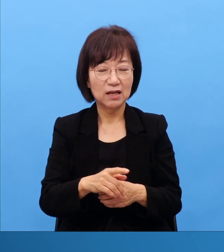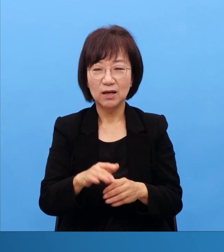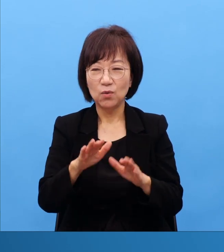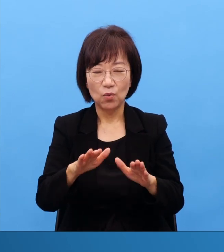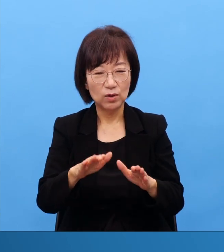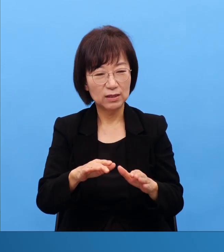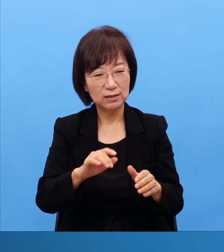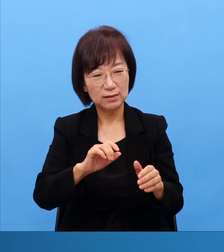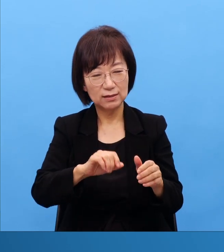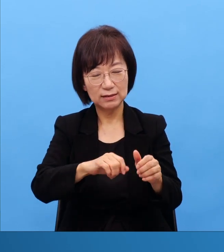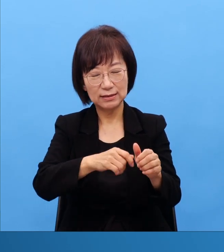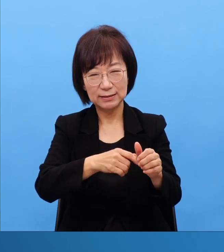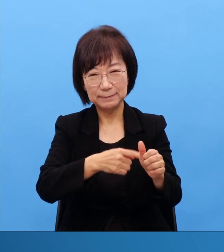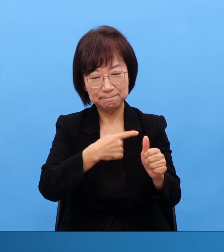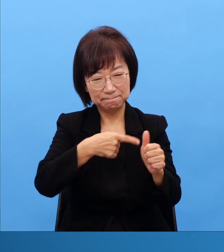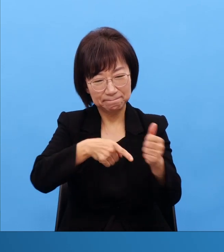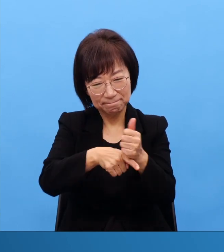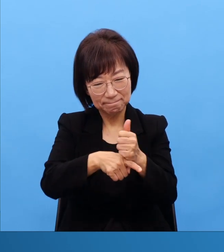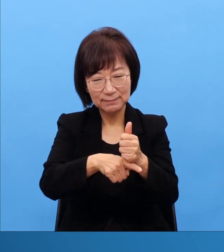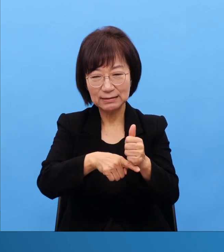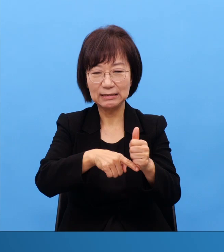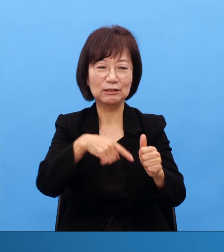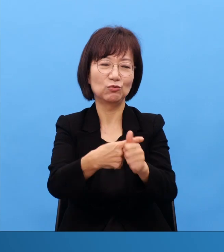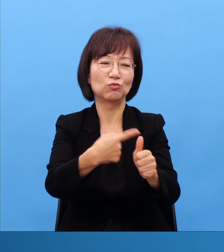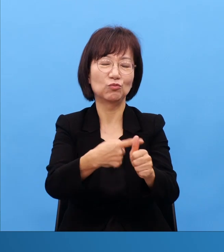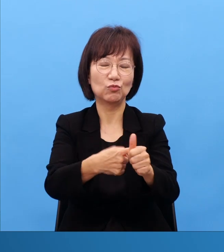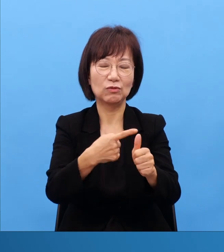creatures 말하자면, are standing before the Lord. 참된 왕을